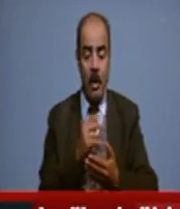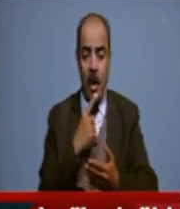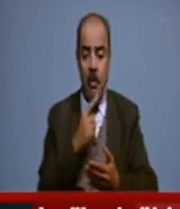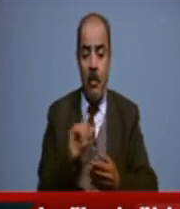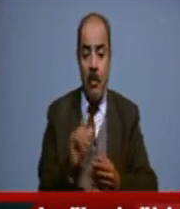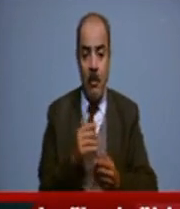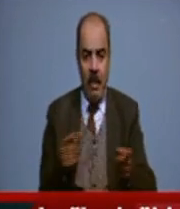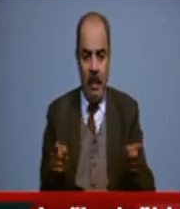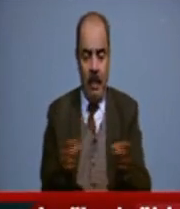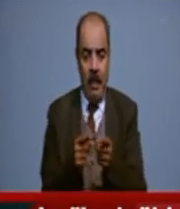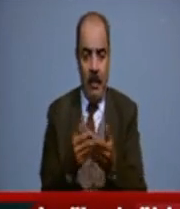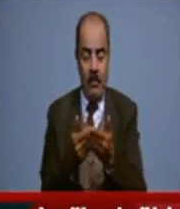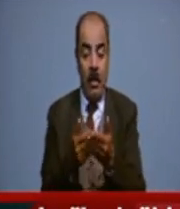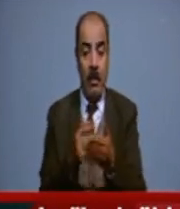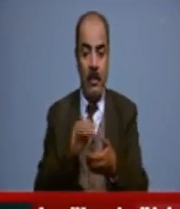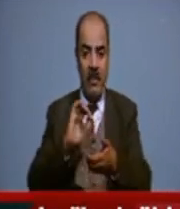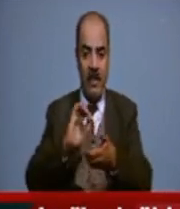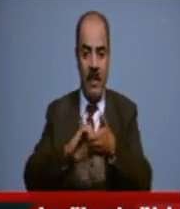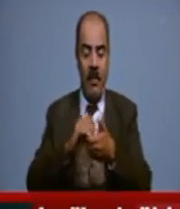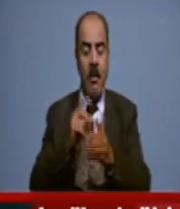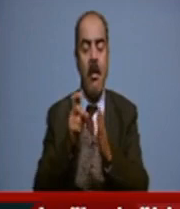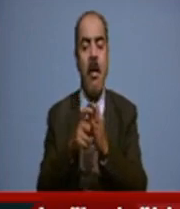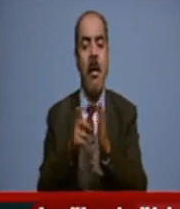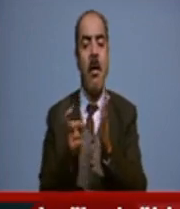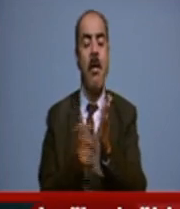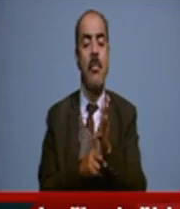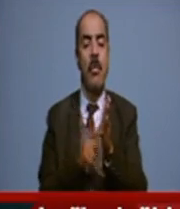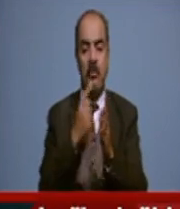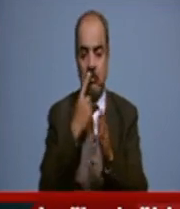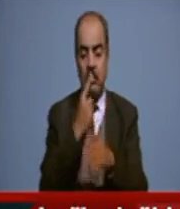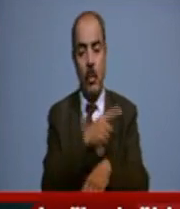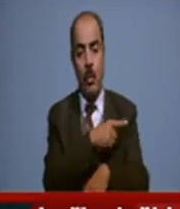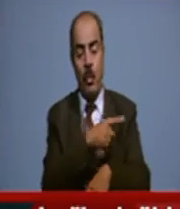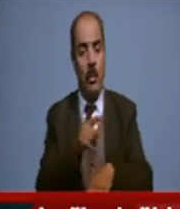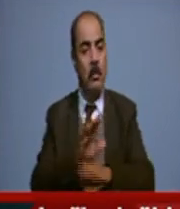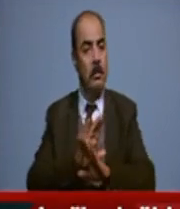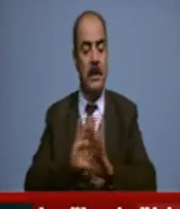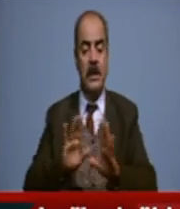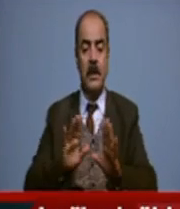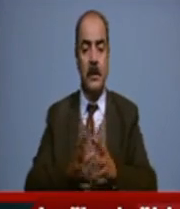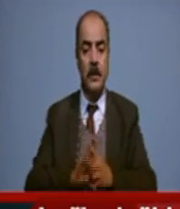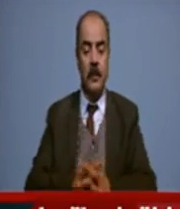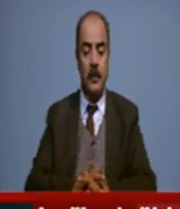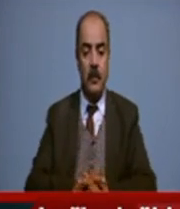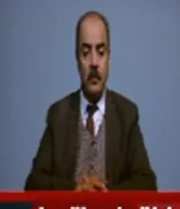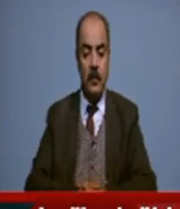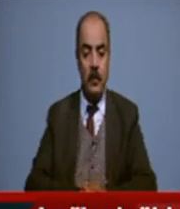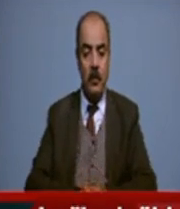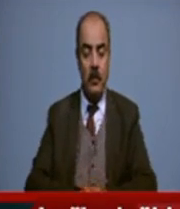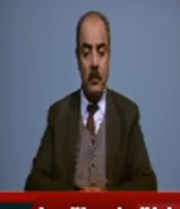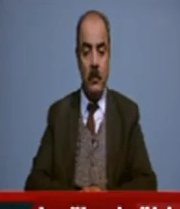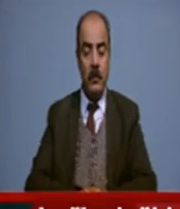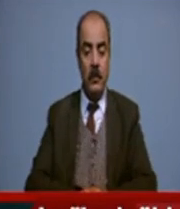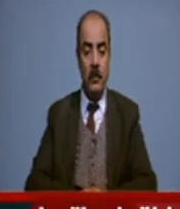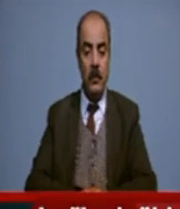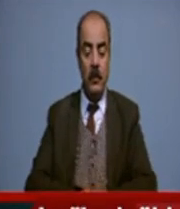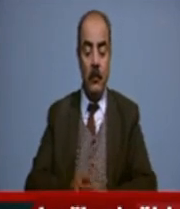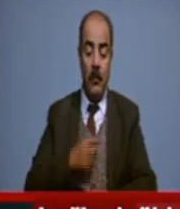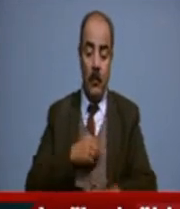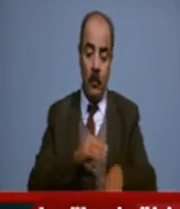نصل إلى اتفاق قانوني ملزم بشأن ملء وتشغيل سد النهضة. وأنا أشرت